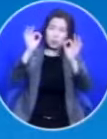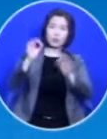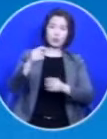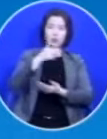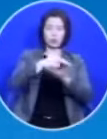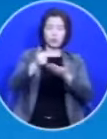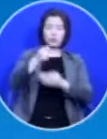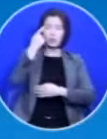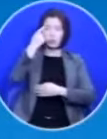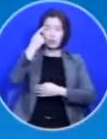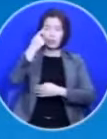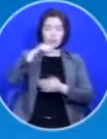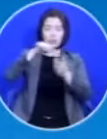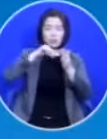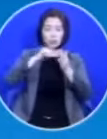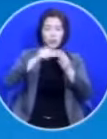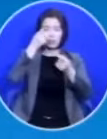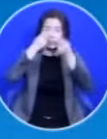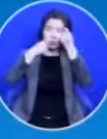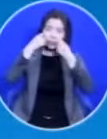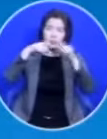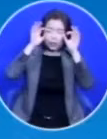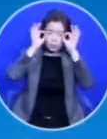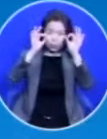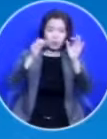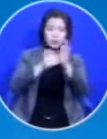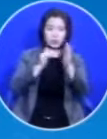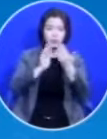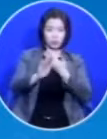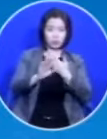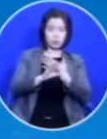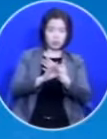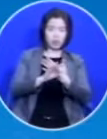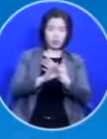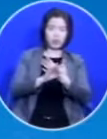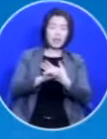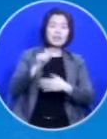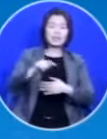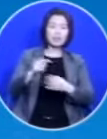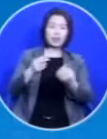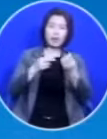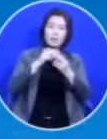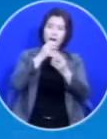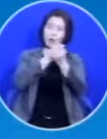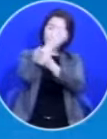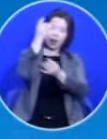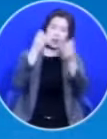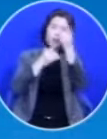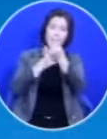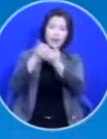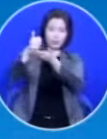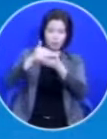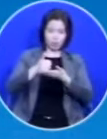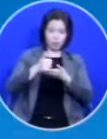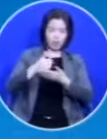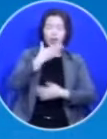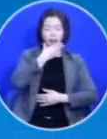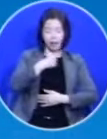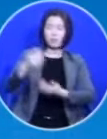눈에 있는 그 눈물을 보고 나면 그 이건 황홀한 초청입니다 행복한